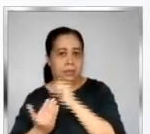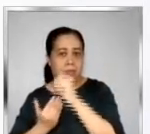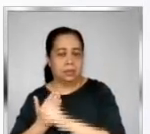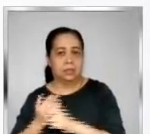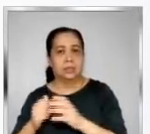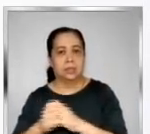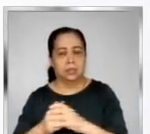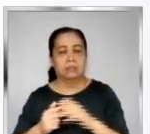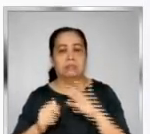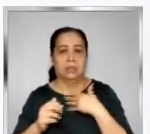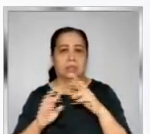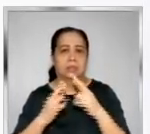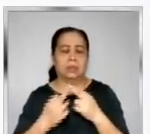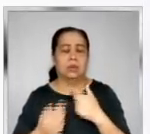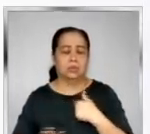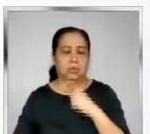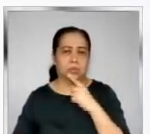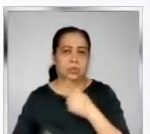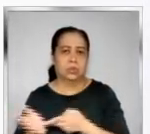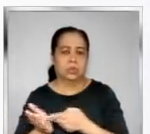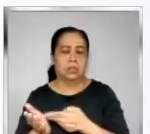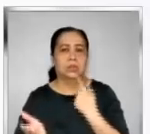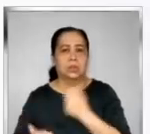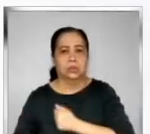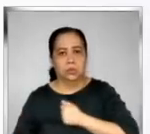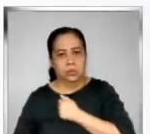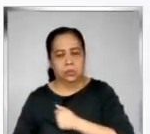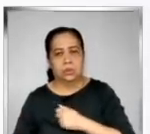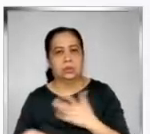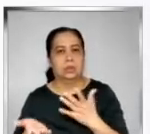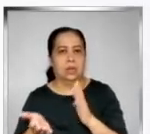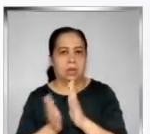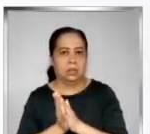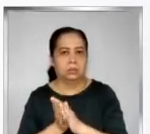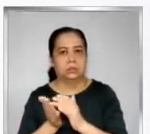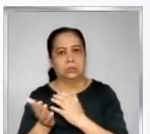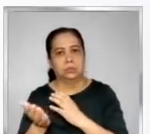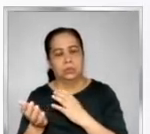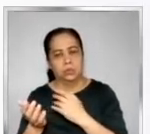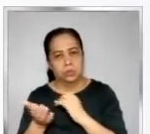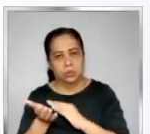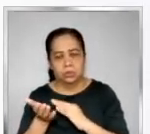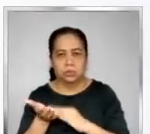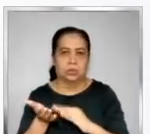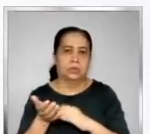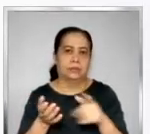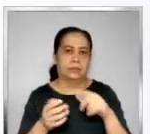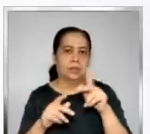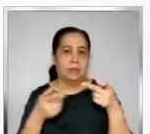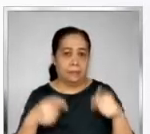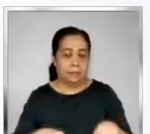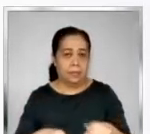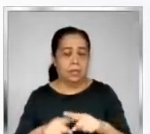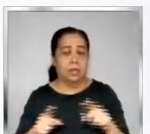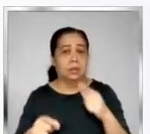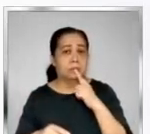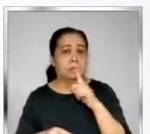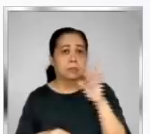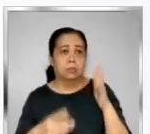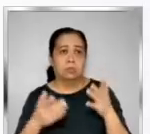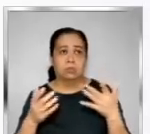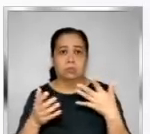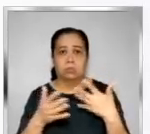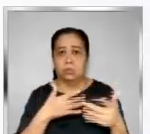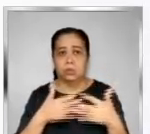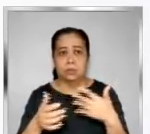ako'y humihingi ng umanhin sa nangyari ito. No? Number two, assurance na kung ano man yung